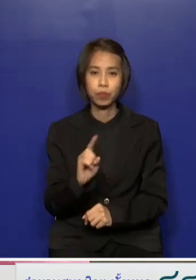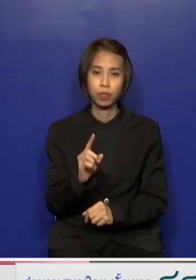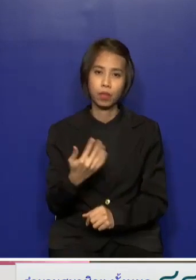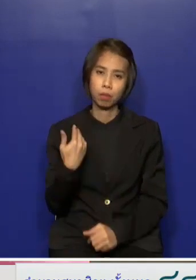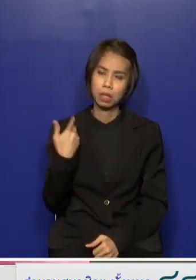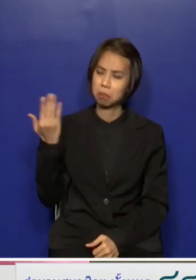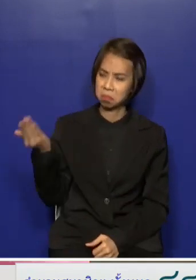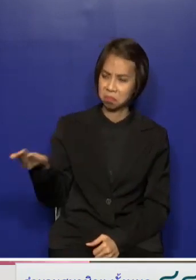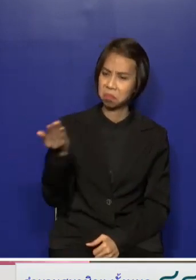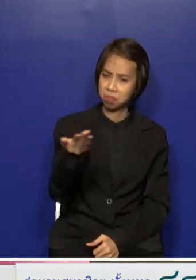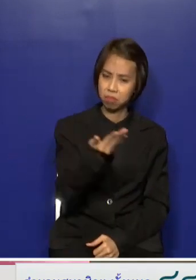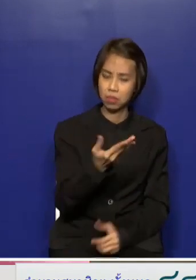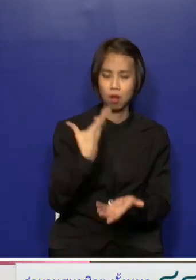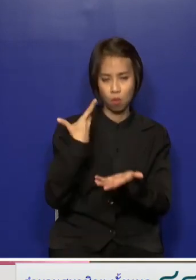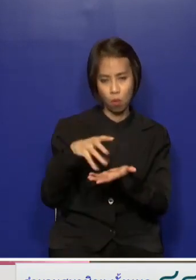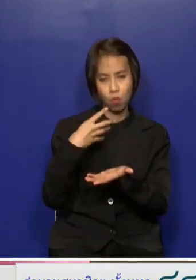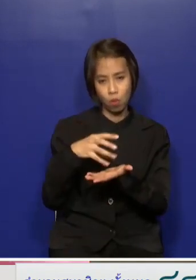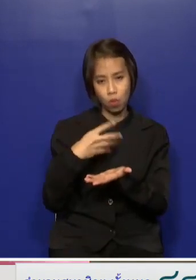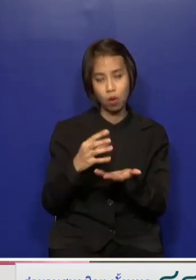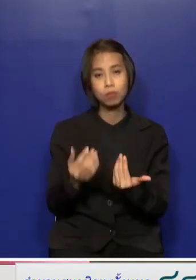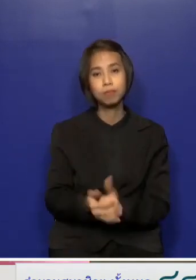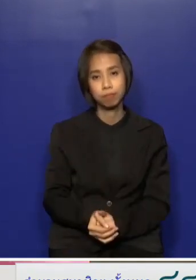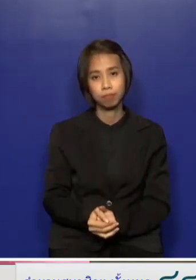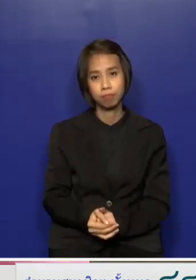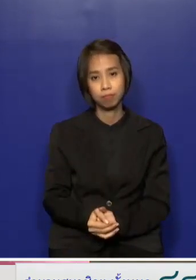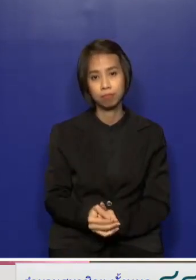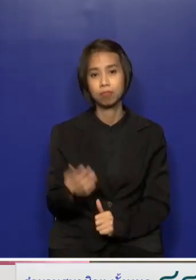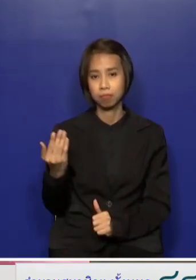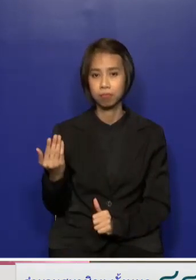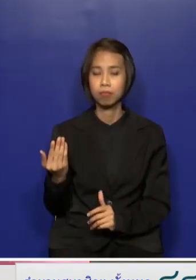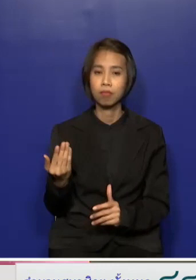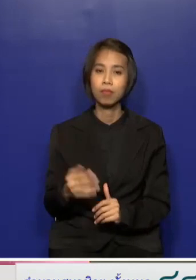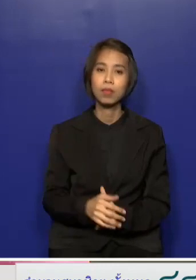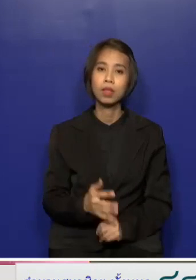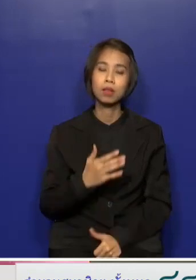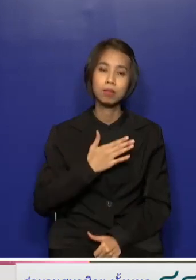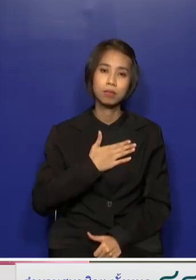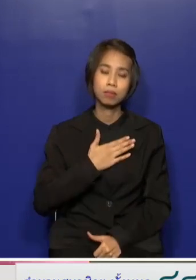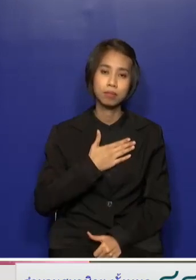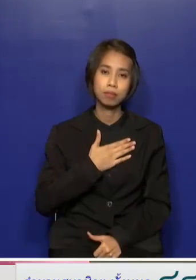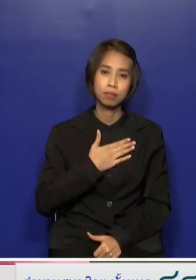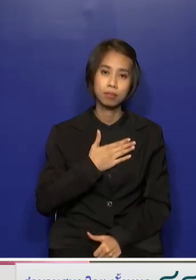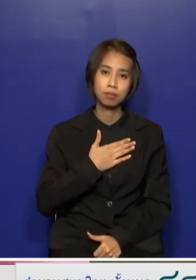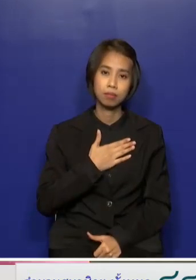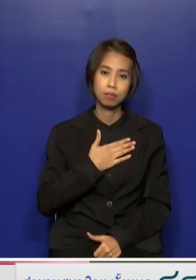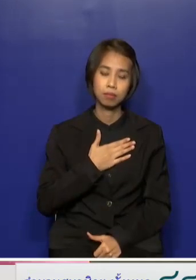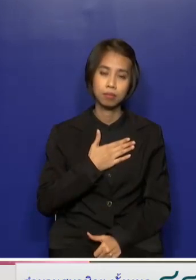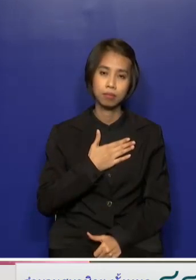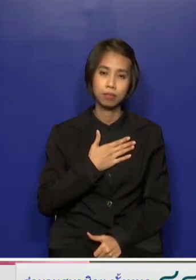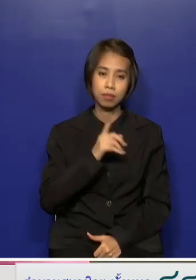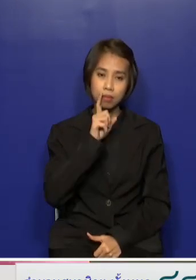ละท่านเนี่ยคงจะใส่หลายท่านแล้วนะครับเดี๋ยวท่านศาลก็คงจะให้ข้อมูลอีกผมอยากจะตั้งข้อสังเกตอย่างนี้นะครับ